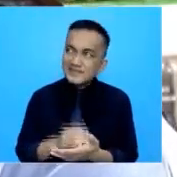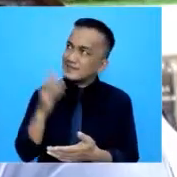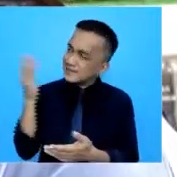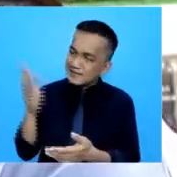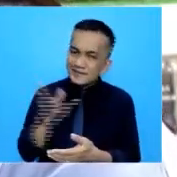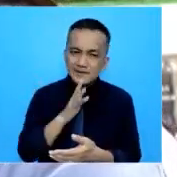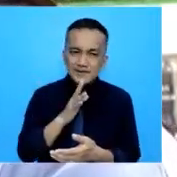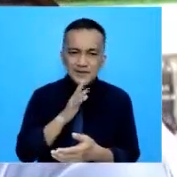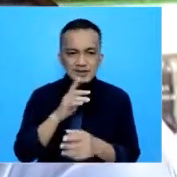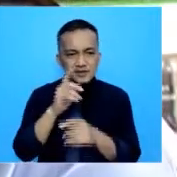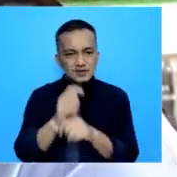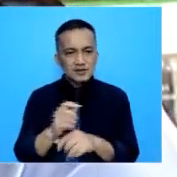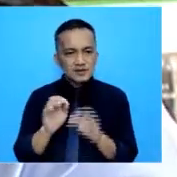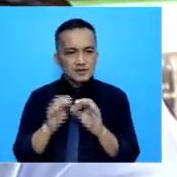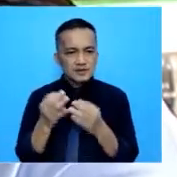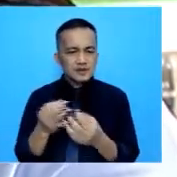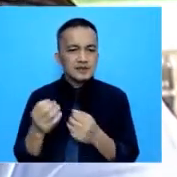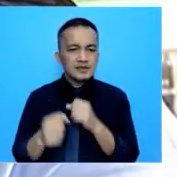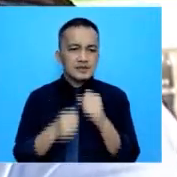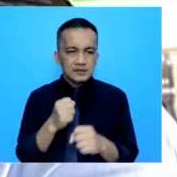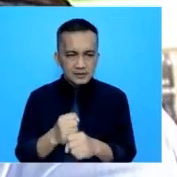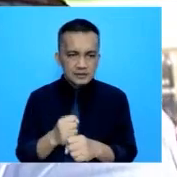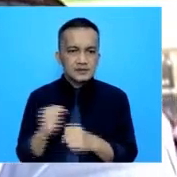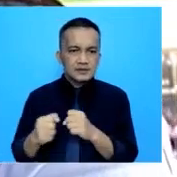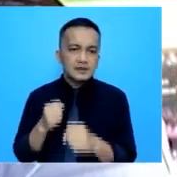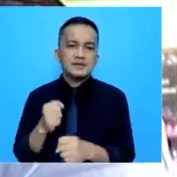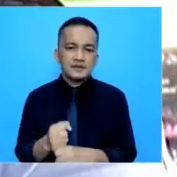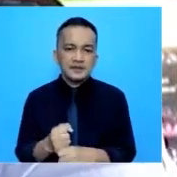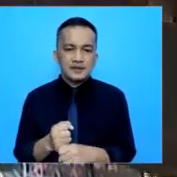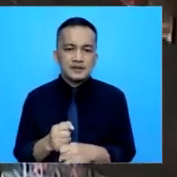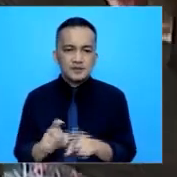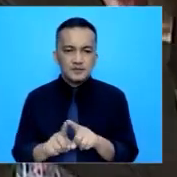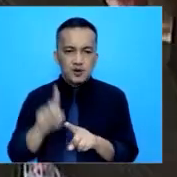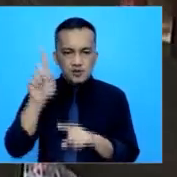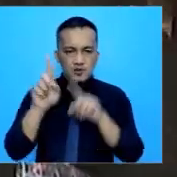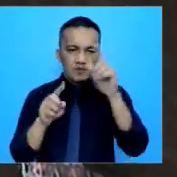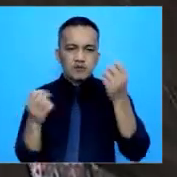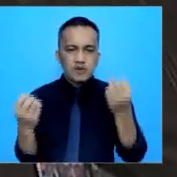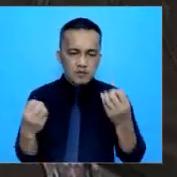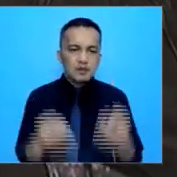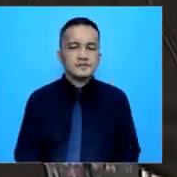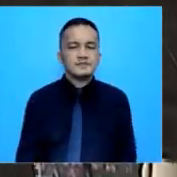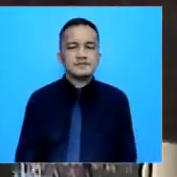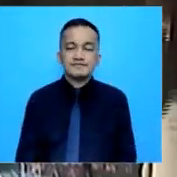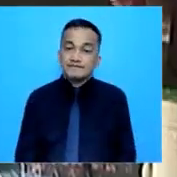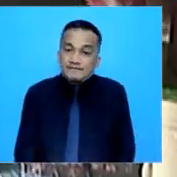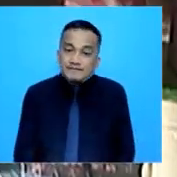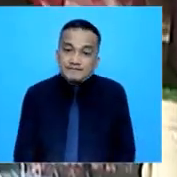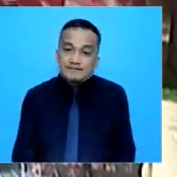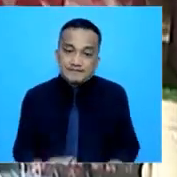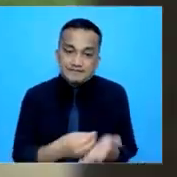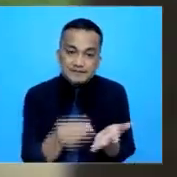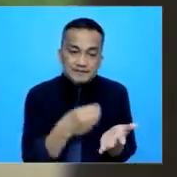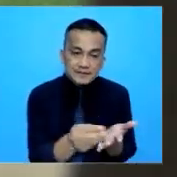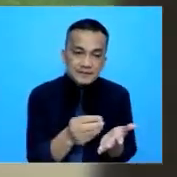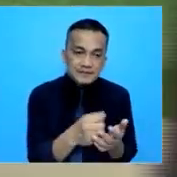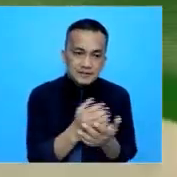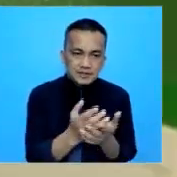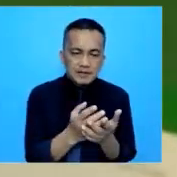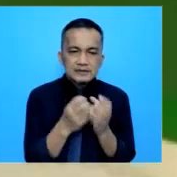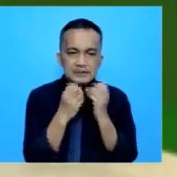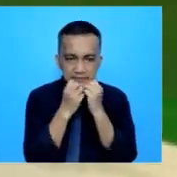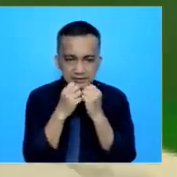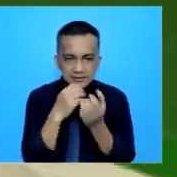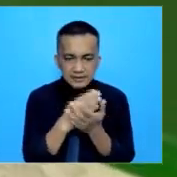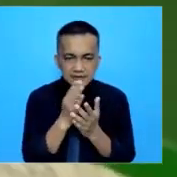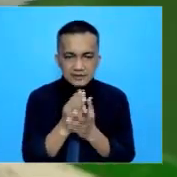na every year may fireworks. Kung merong mga todo gastos, meron ding naghigpit sa budget. Hindi